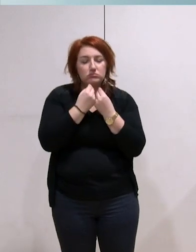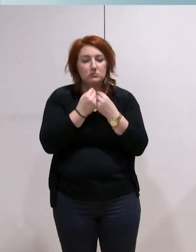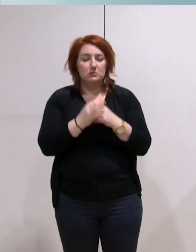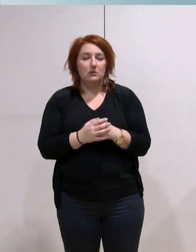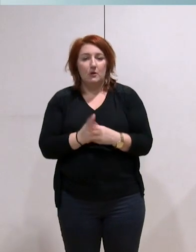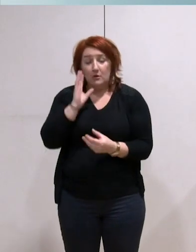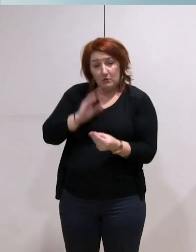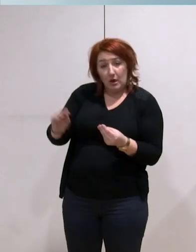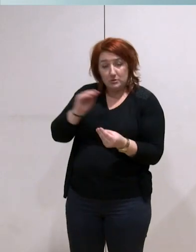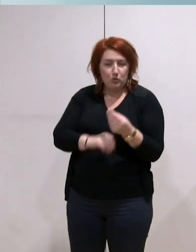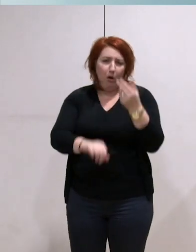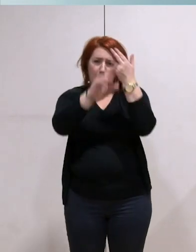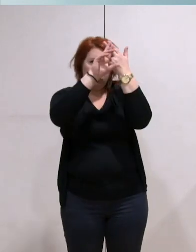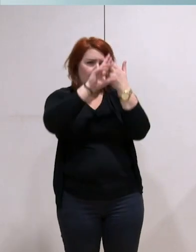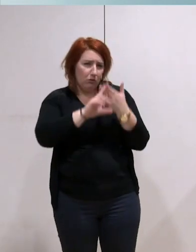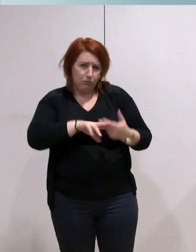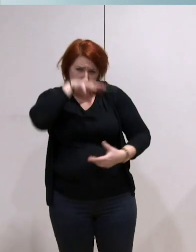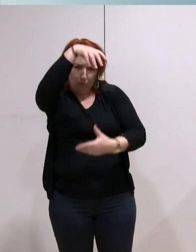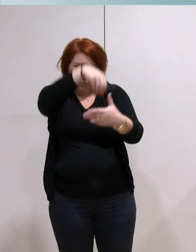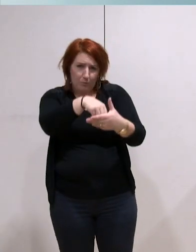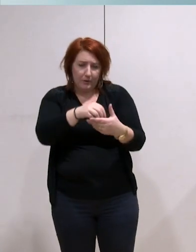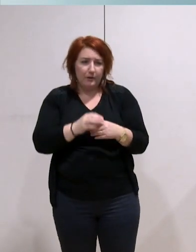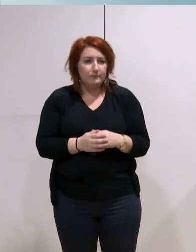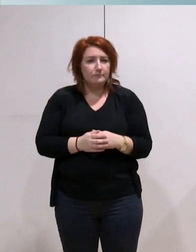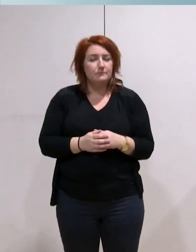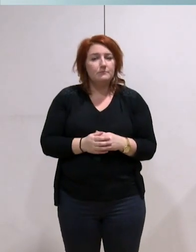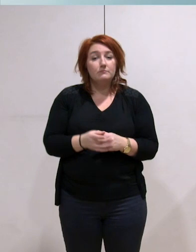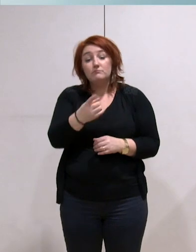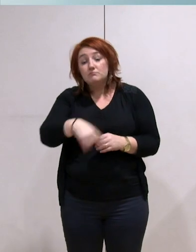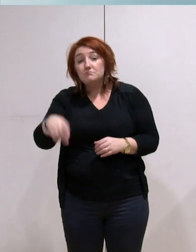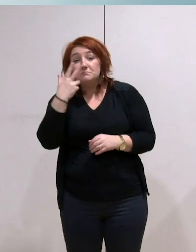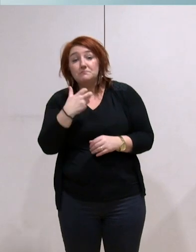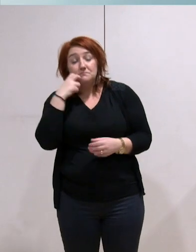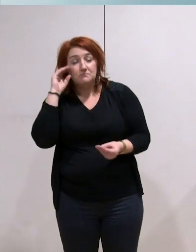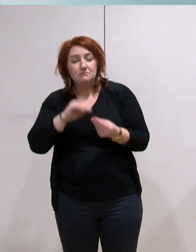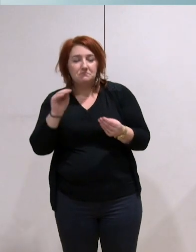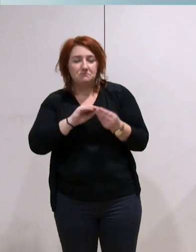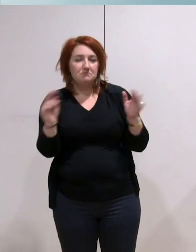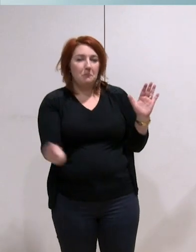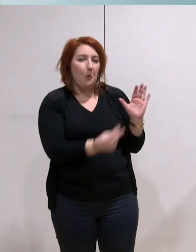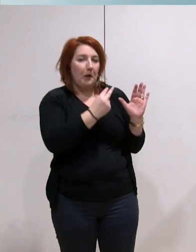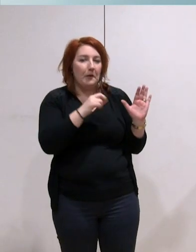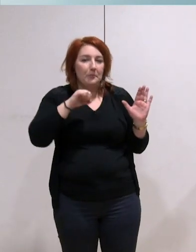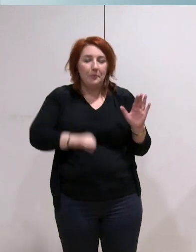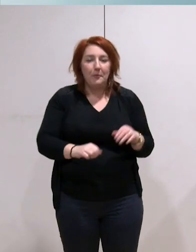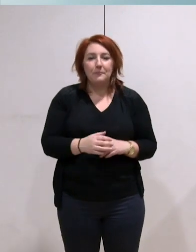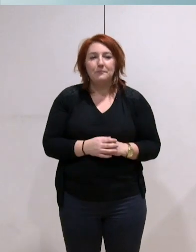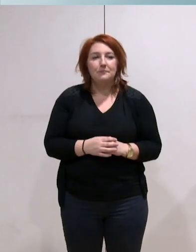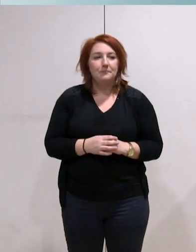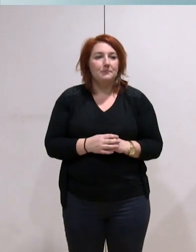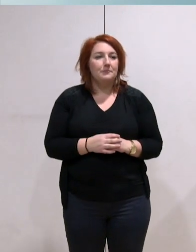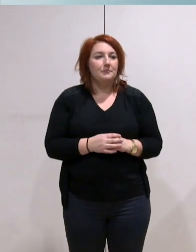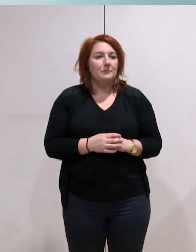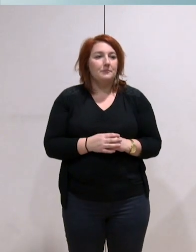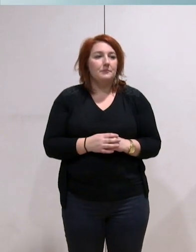à des questions que beaucoup de nos concitoyens se pose lors de l'ensemble des